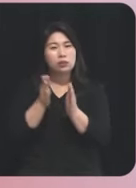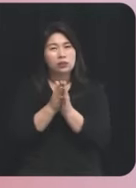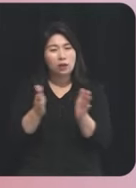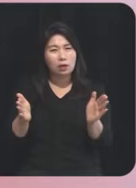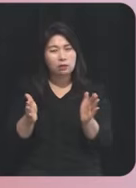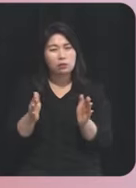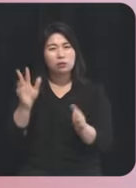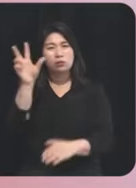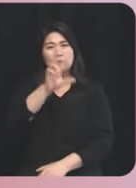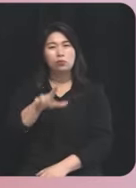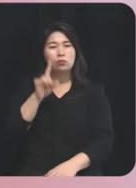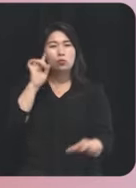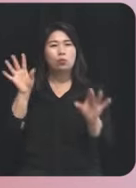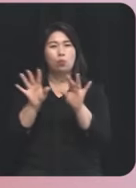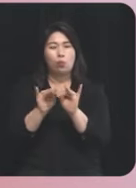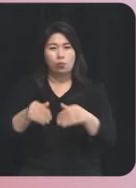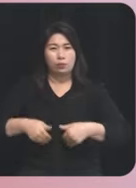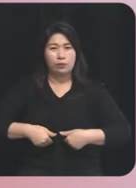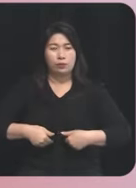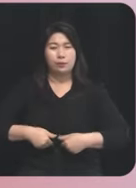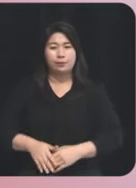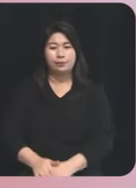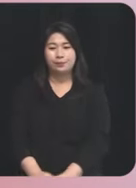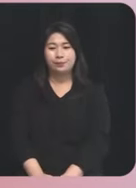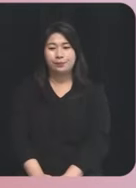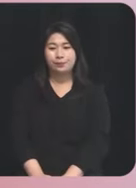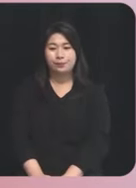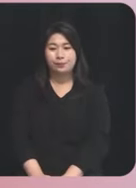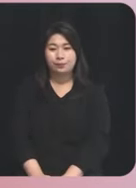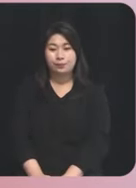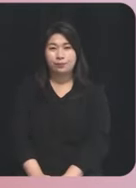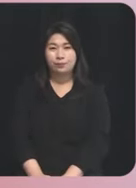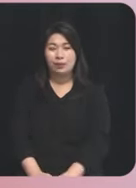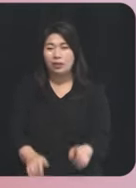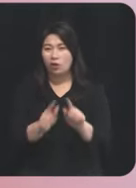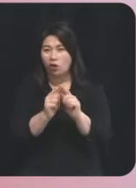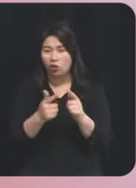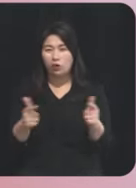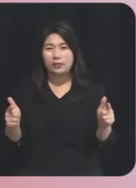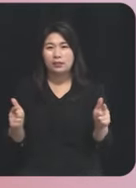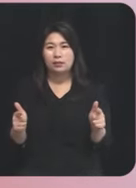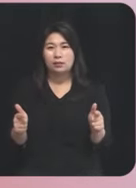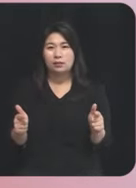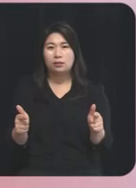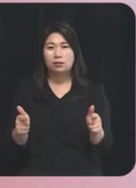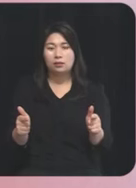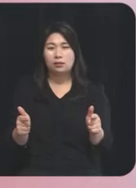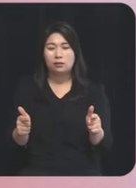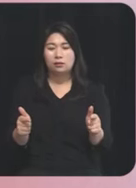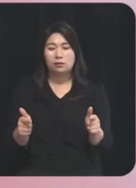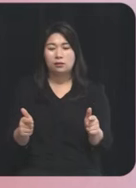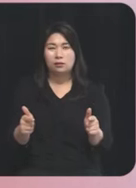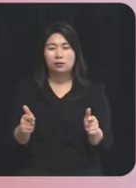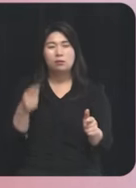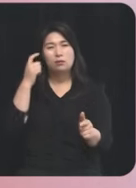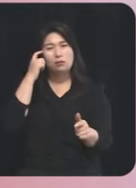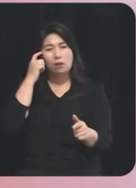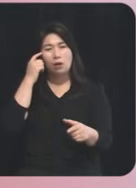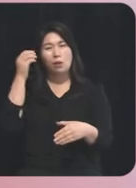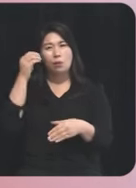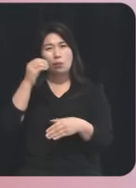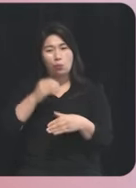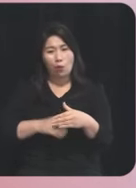국민적 공감대를 형성하는 것이 바람직하고요. 이 여러 가지 이런 점들을 고려하여 좀